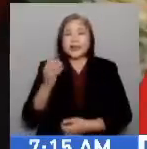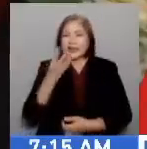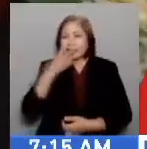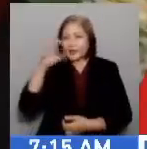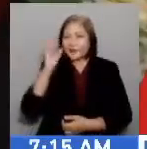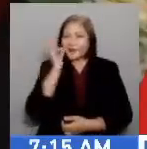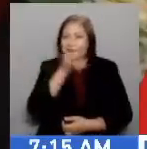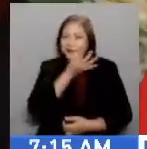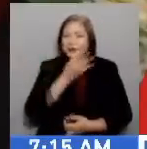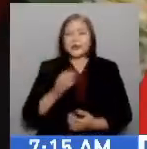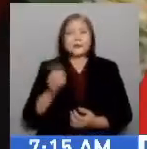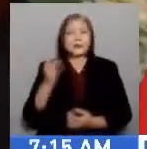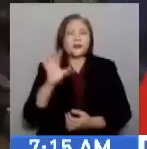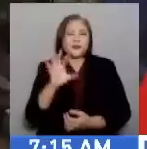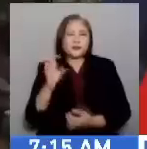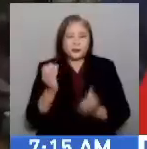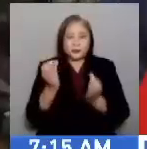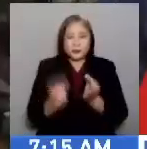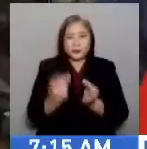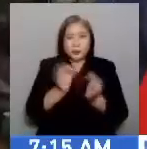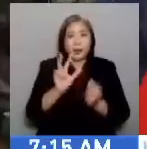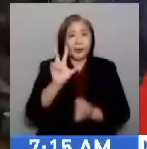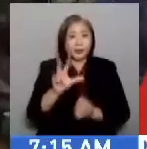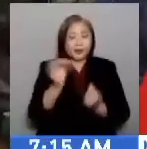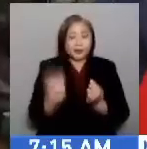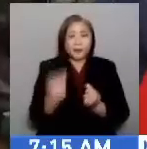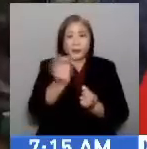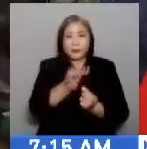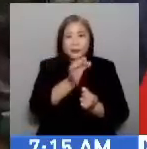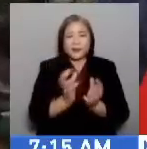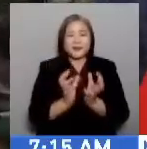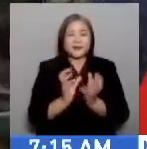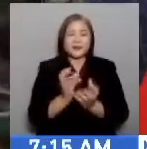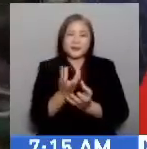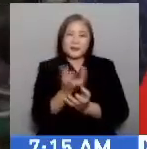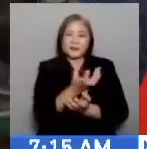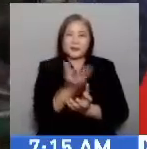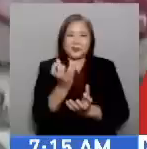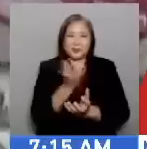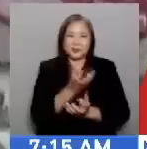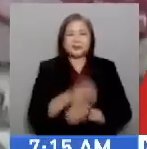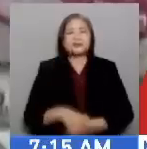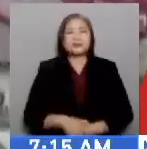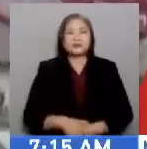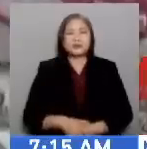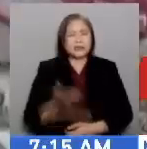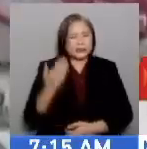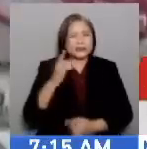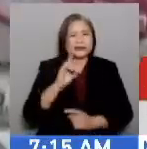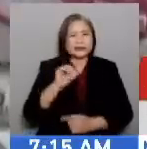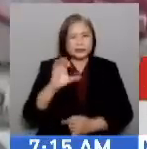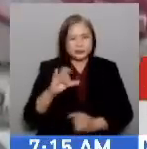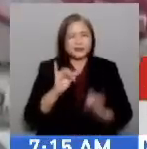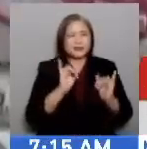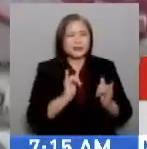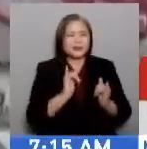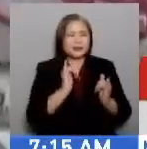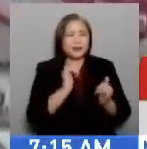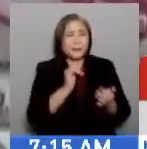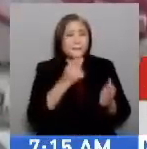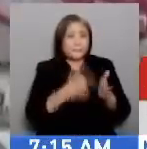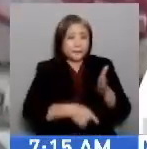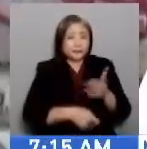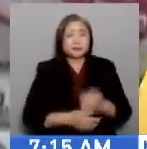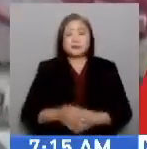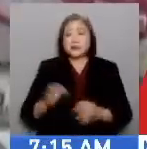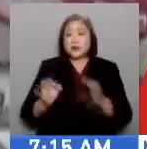may 3 piraso ng sunflower. Ayon sa mga tindera, December pa ganito ang presyo. Ganun talaga sir pag may okasyon eh, pag palapit